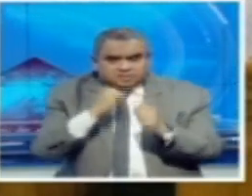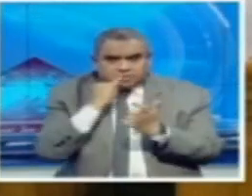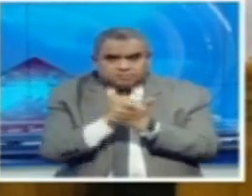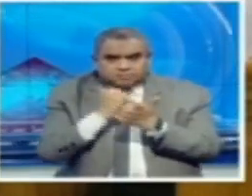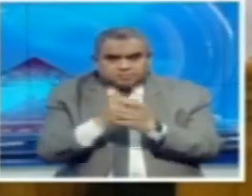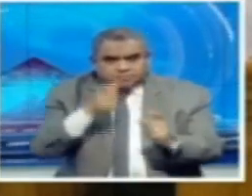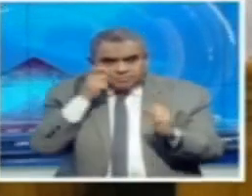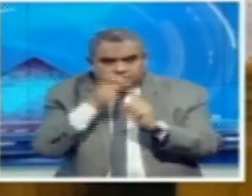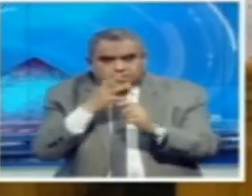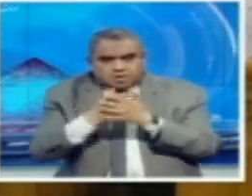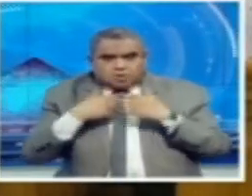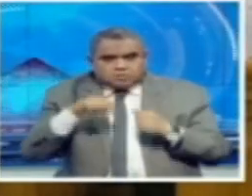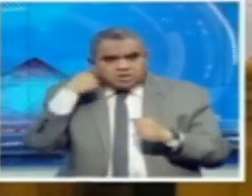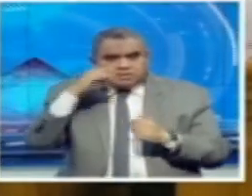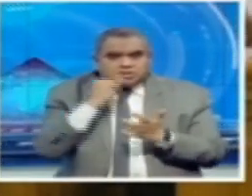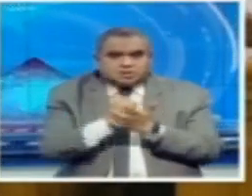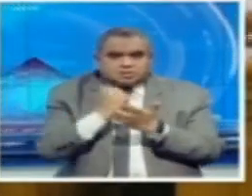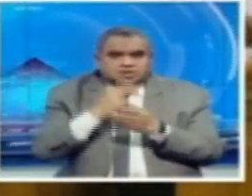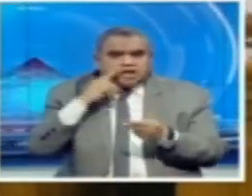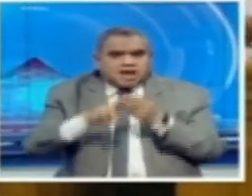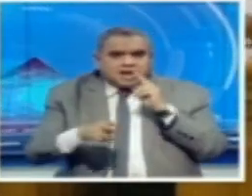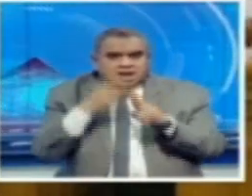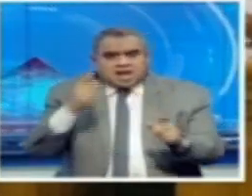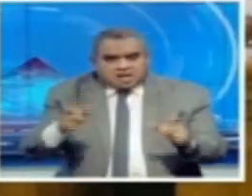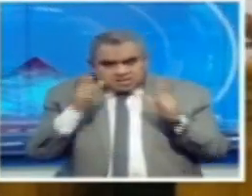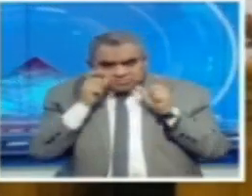أعين وزارة الصحة، وسنعمل